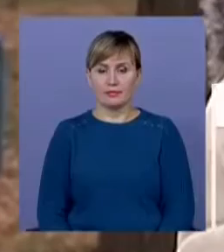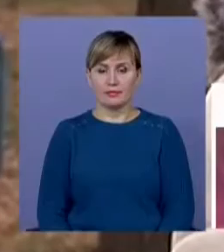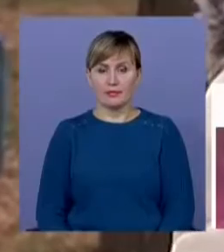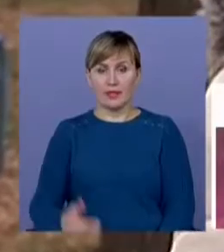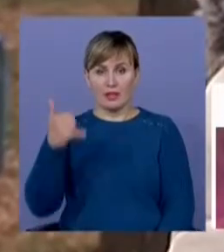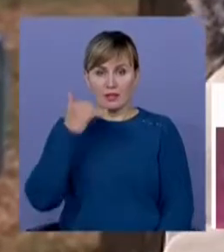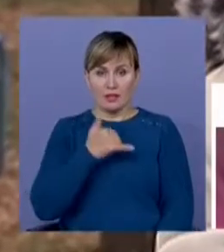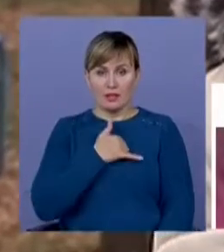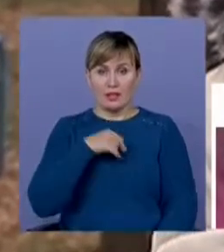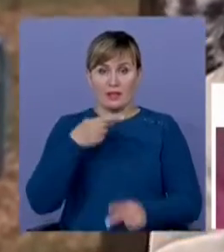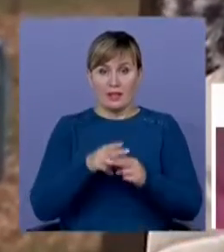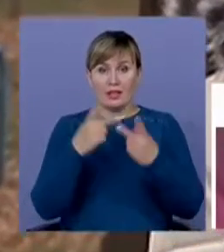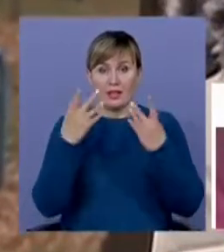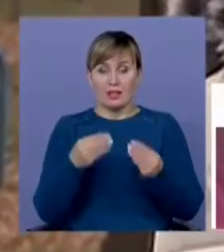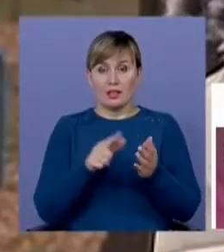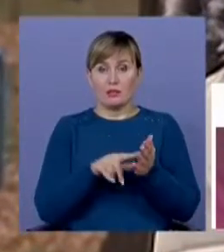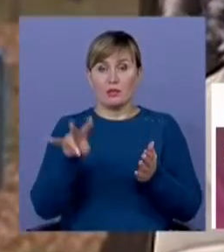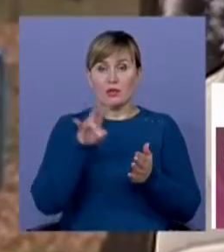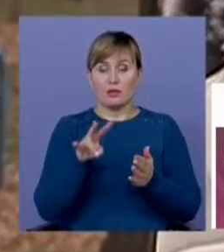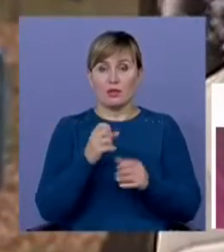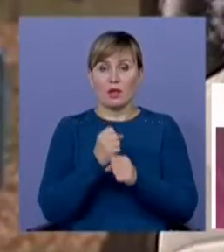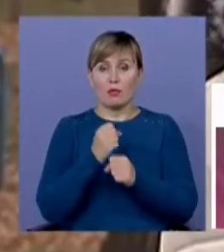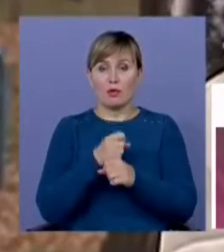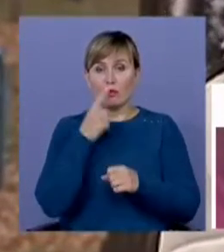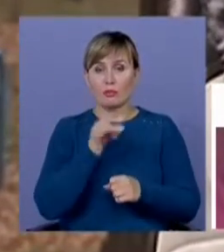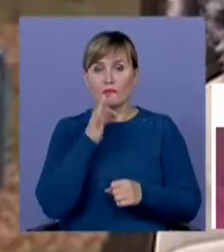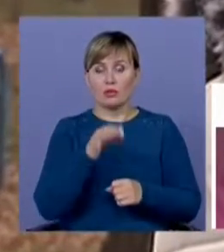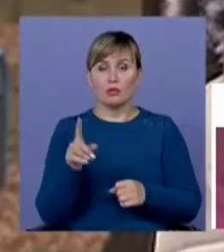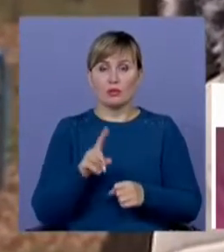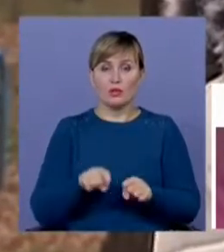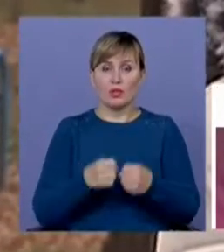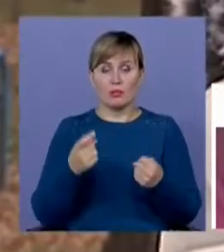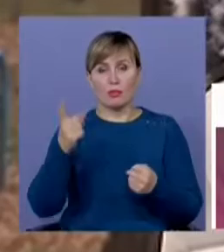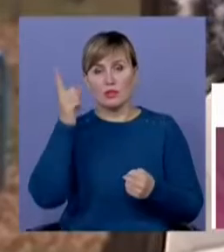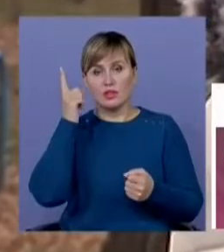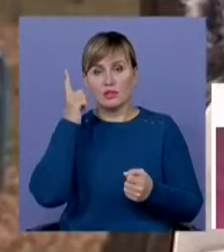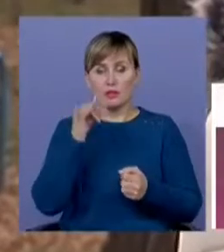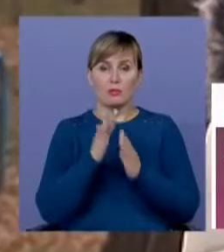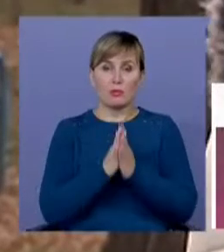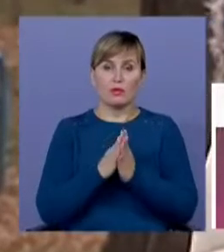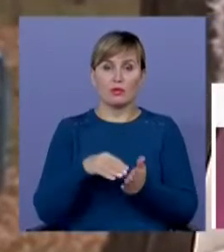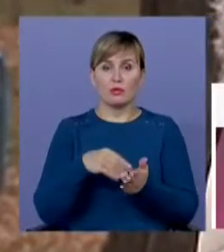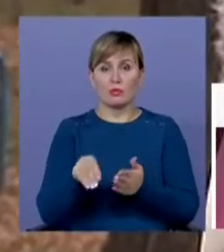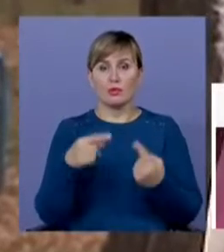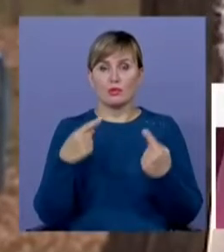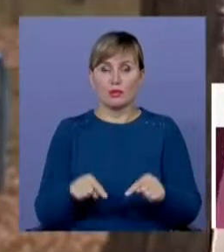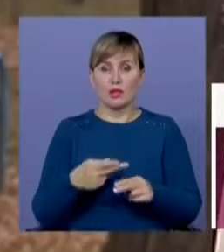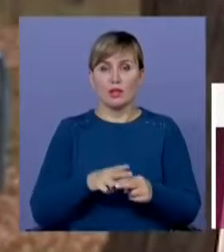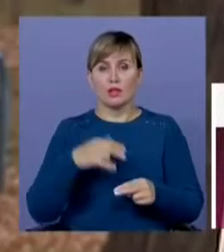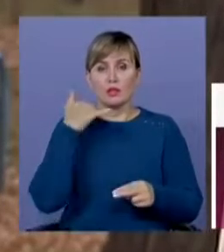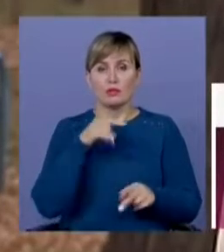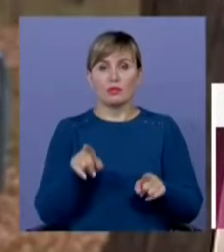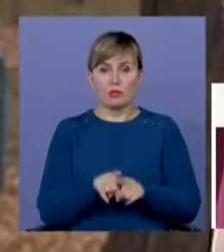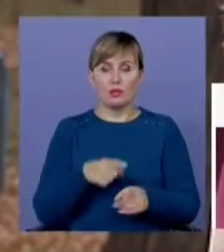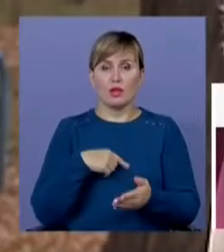Она звонила мне прямо в тот день, только с городского, с рабочего номера. Она сказала, что сломала мобильный телефон и попросила купить ей другой. Этот телефон тоже я